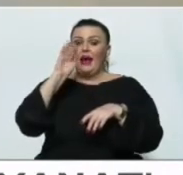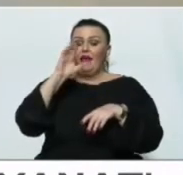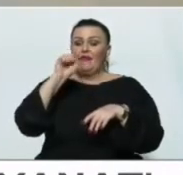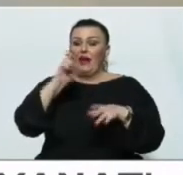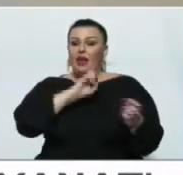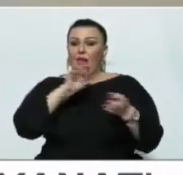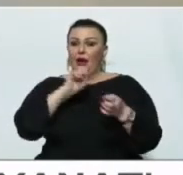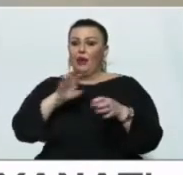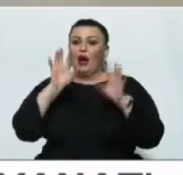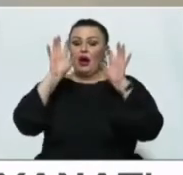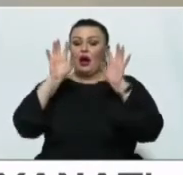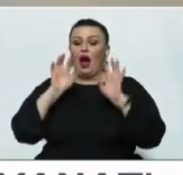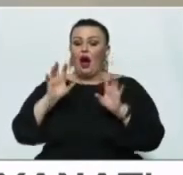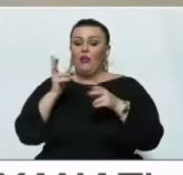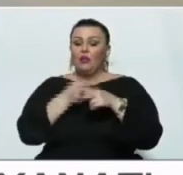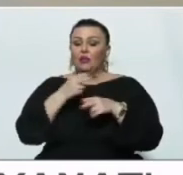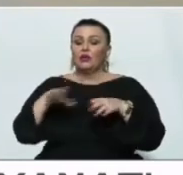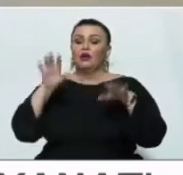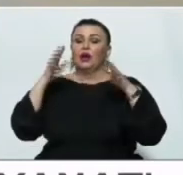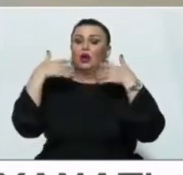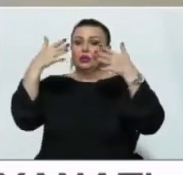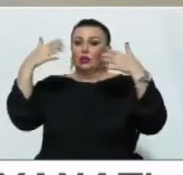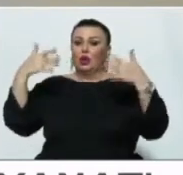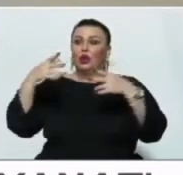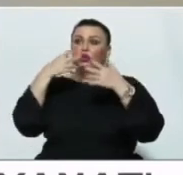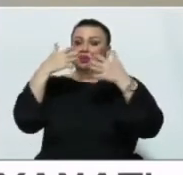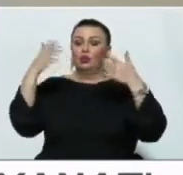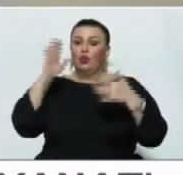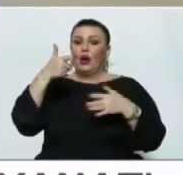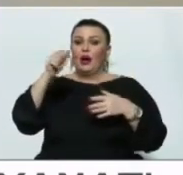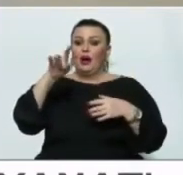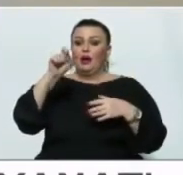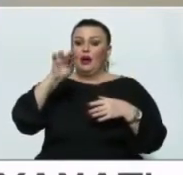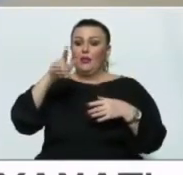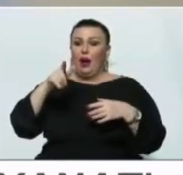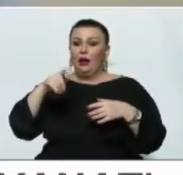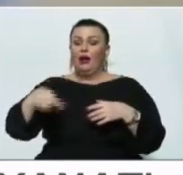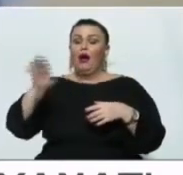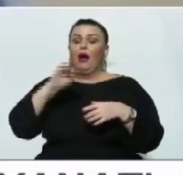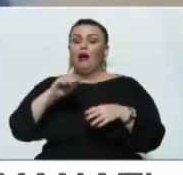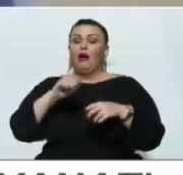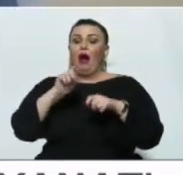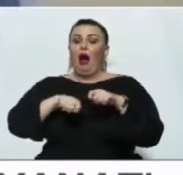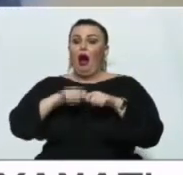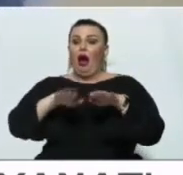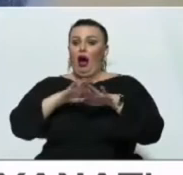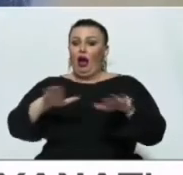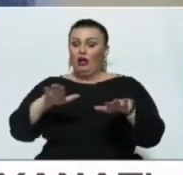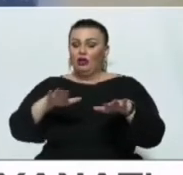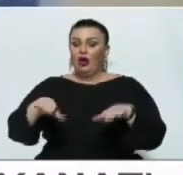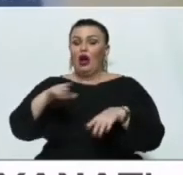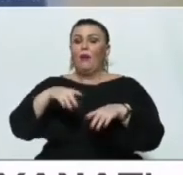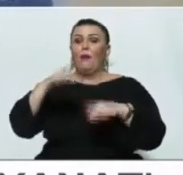sonra qanunsuz sərgi keçiriləcək və bu xalçalar orada nümayiş etdiriləcək. Bu barədə Mədəniyyət Nazirliyi artıq bəyanat yayıb